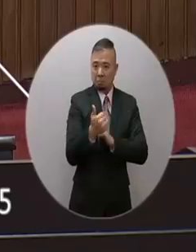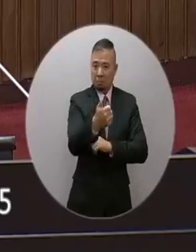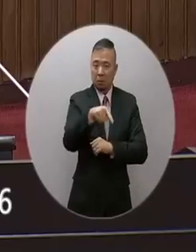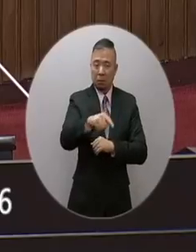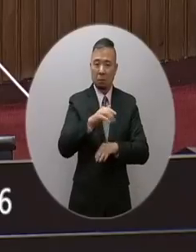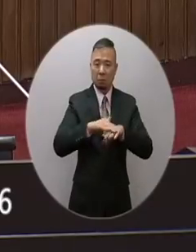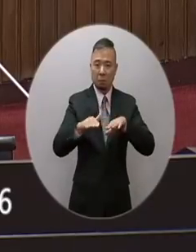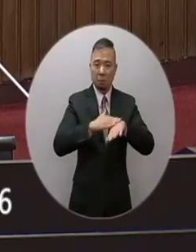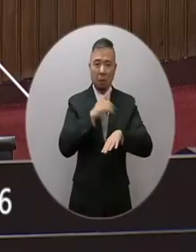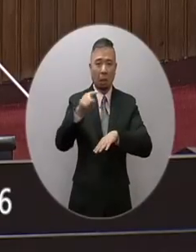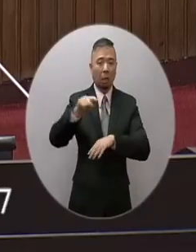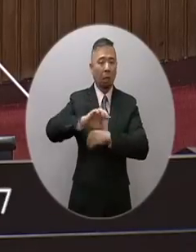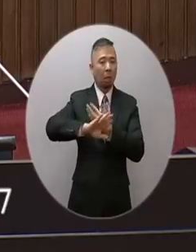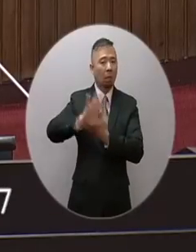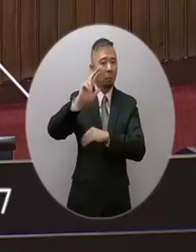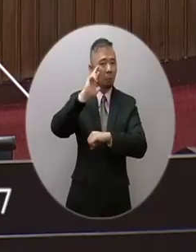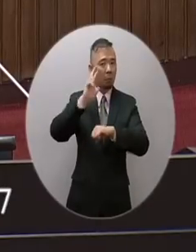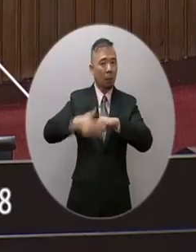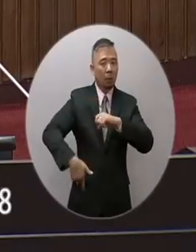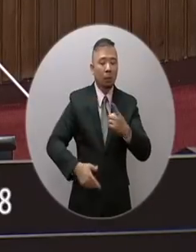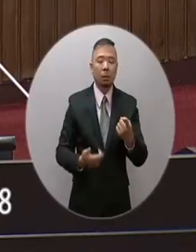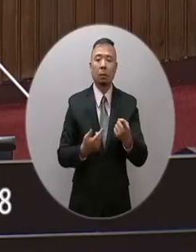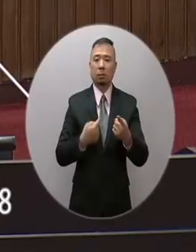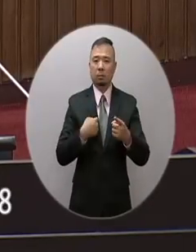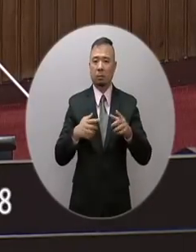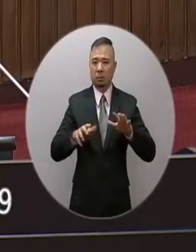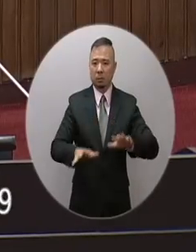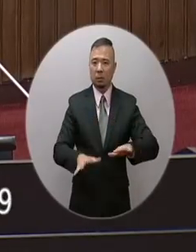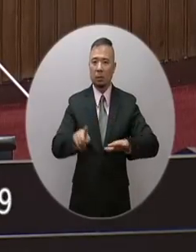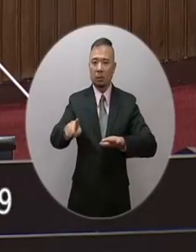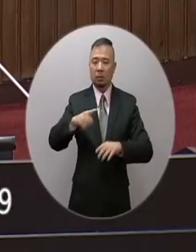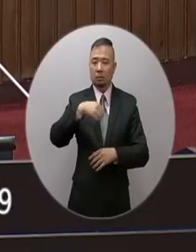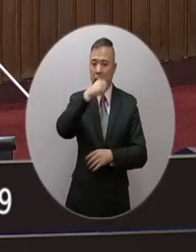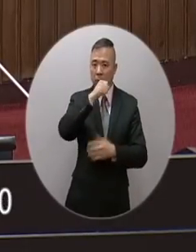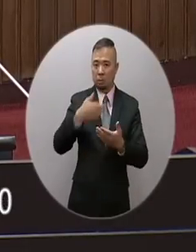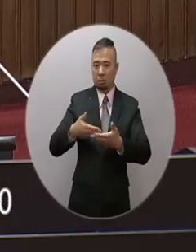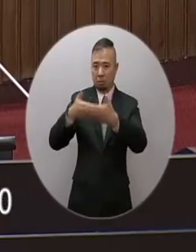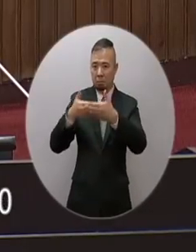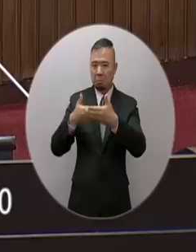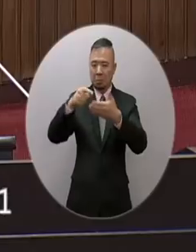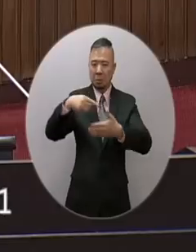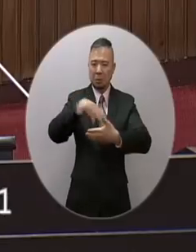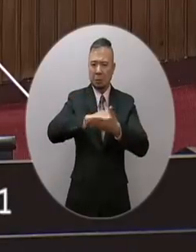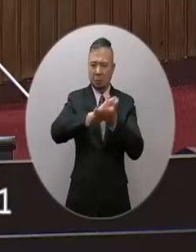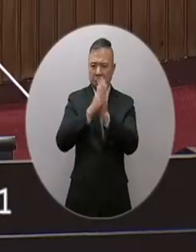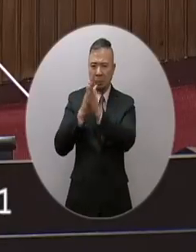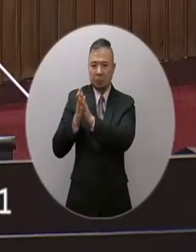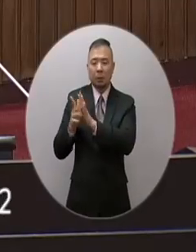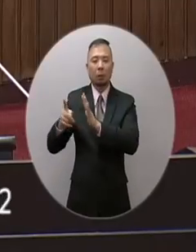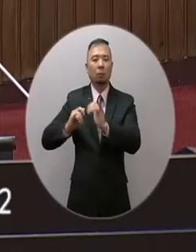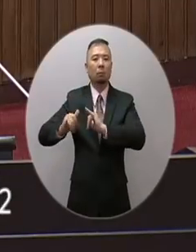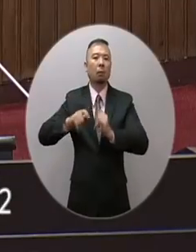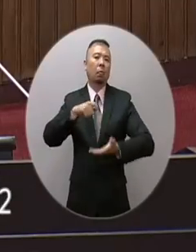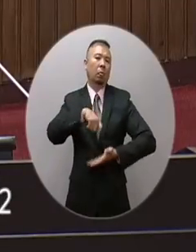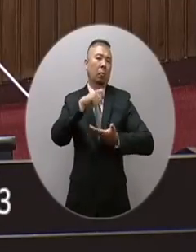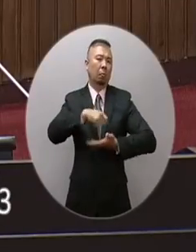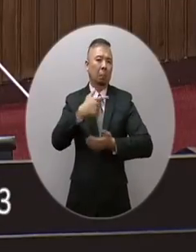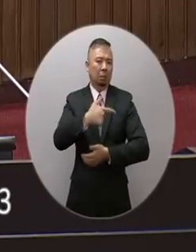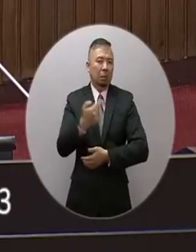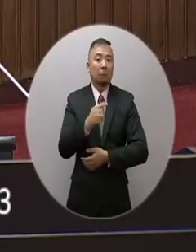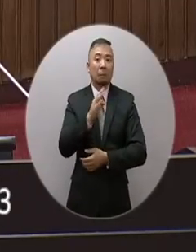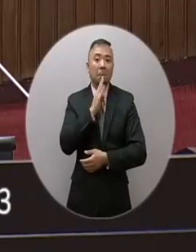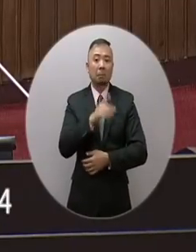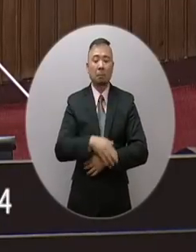抗，更是两岸和平稳定的变数，更加深台湾人民的忧虑。根据媒